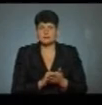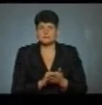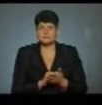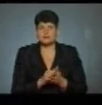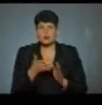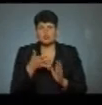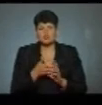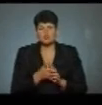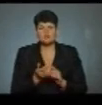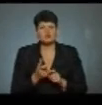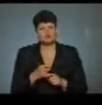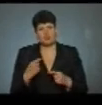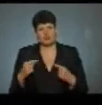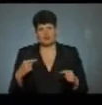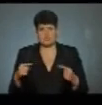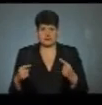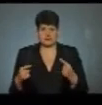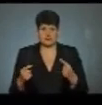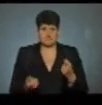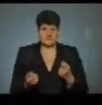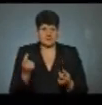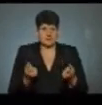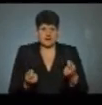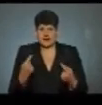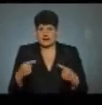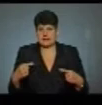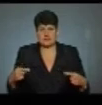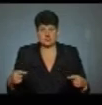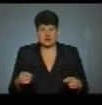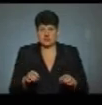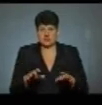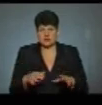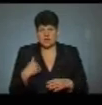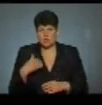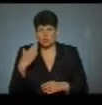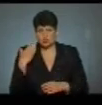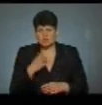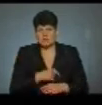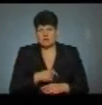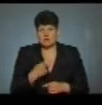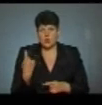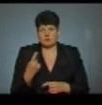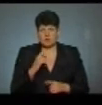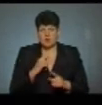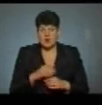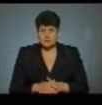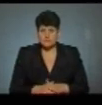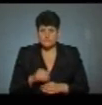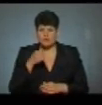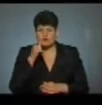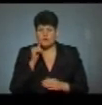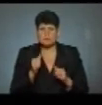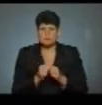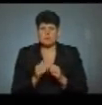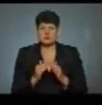дуже по-різному, і випливає зовсім інше рішення, яке голосують депутати обласної ради. Нагадаю, вчора під